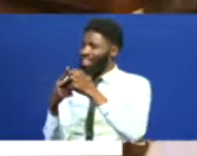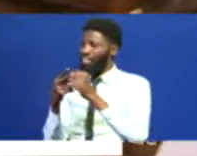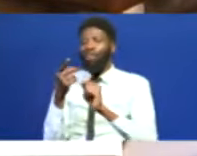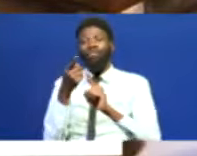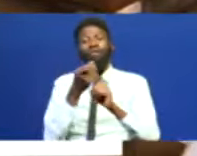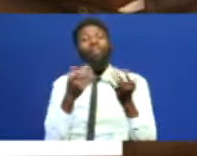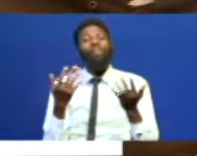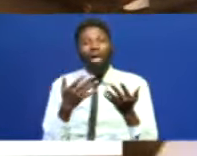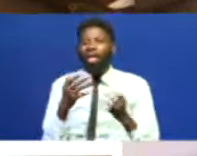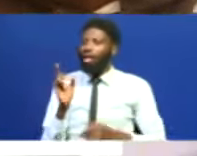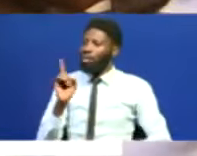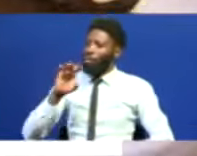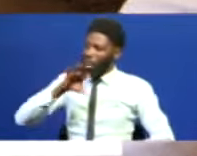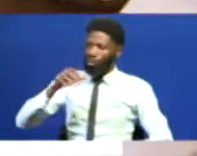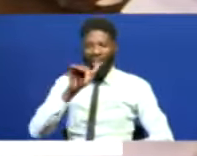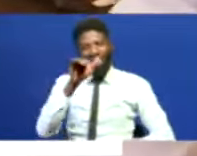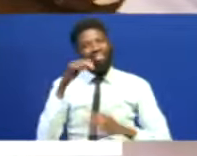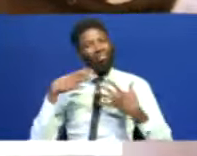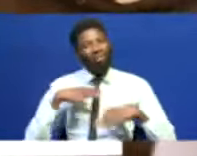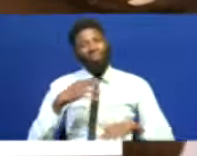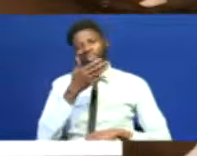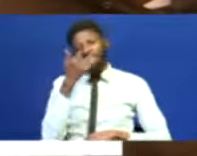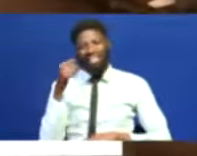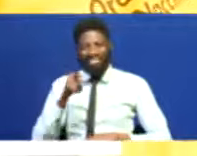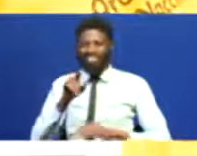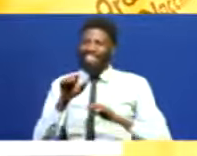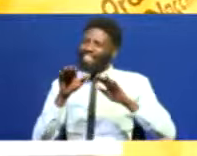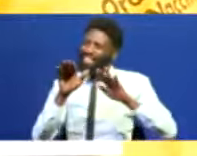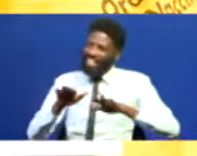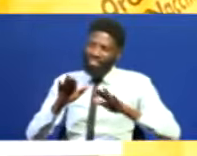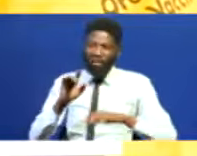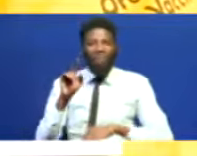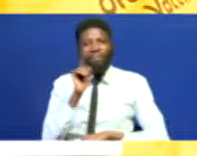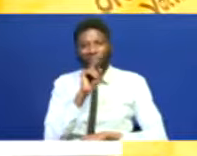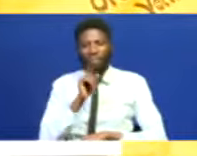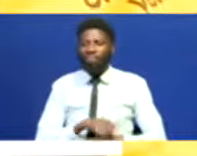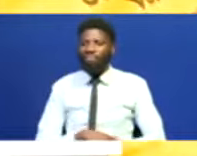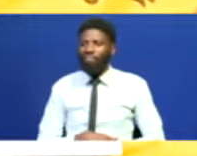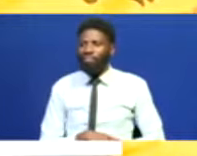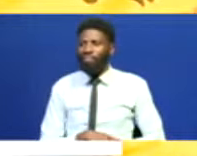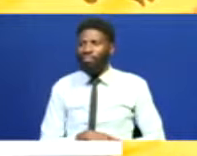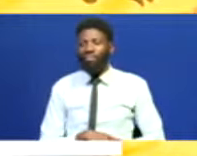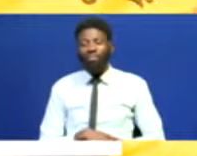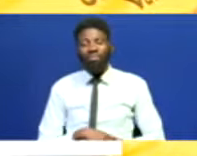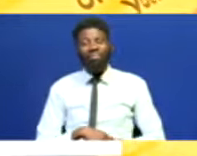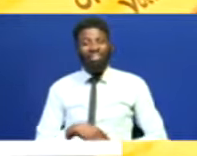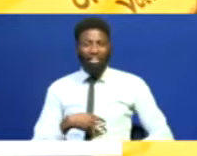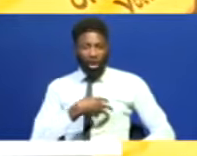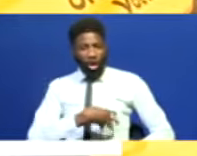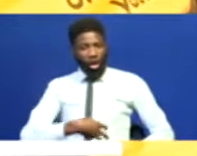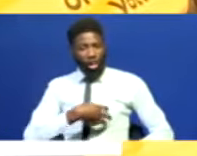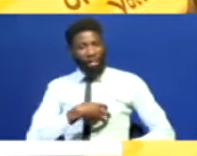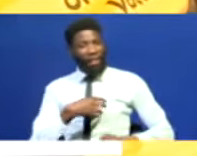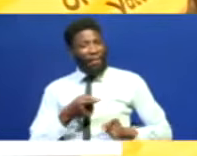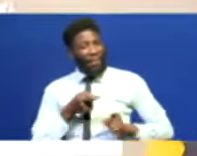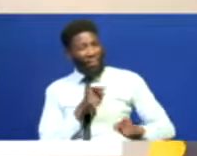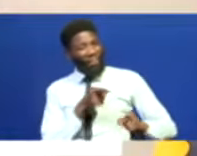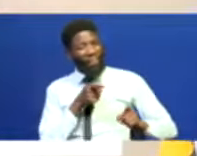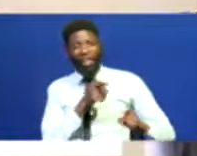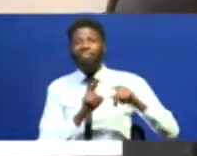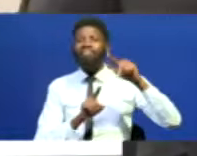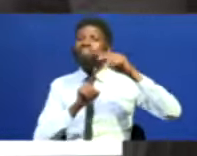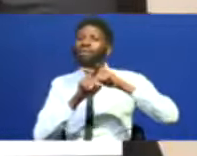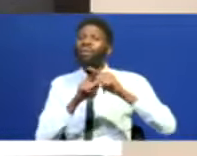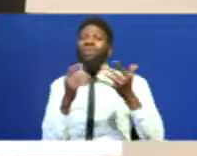na kuwahimiza wakazi kuchukua tahadhari kubwa. The causes of cholera is unsafe food.